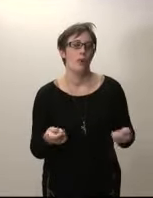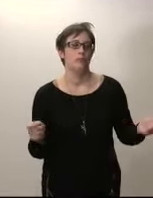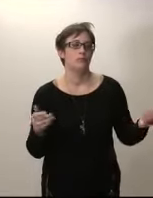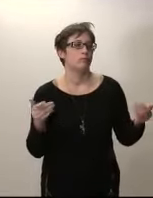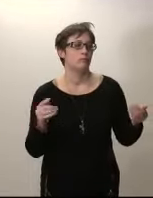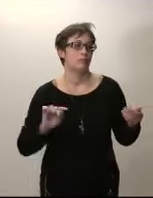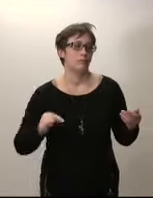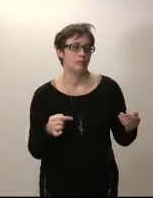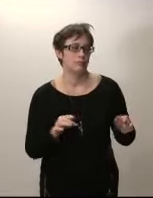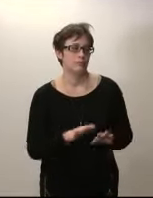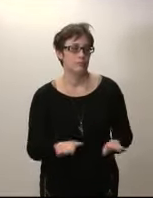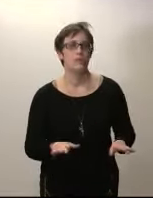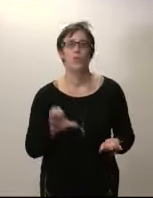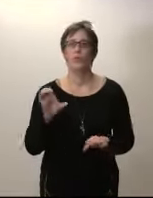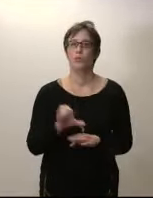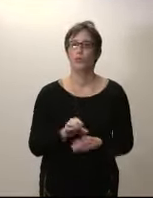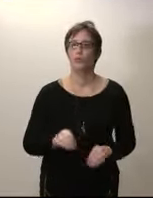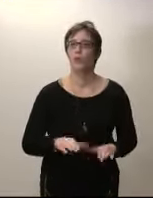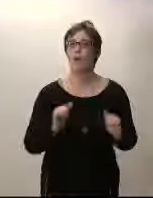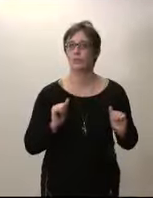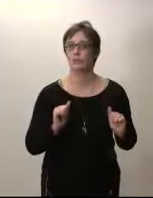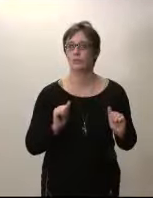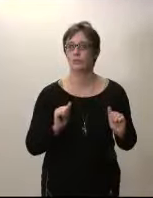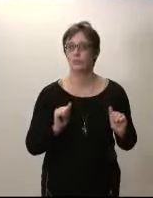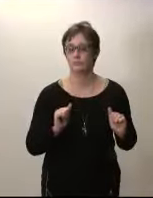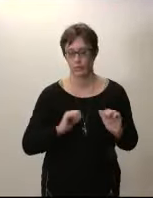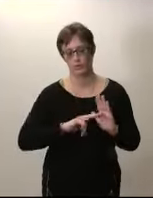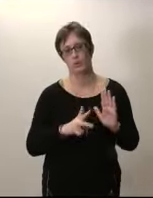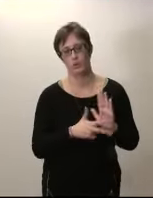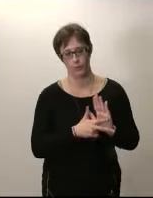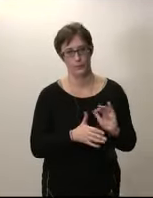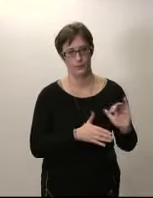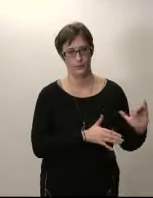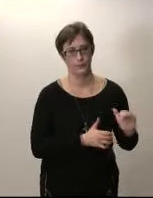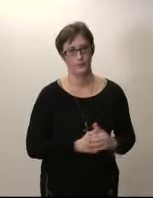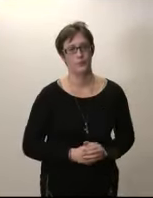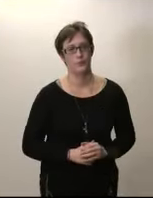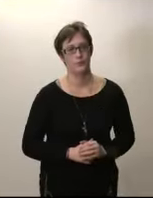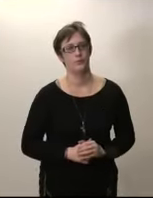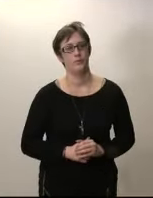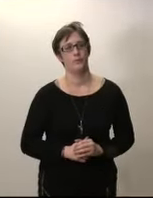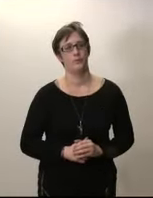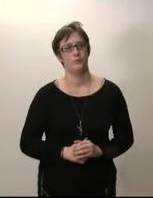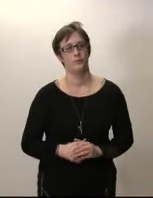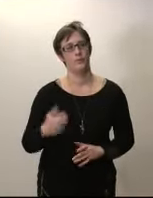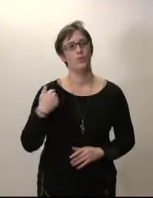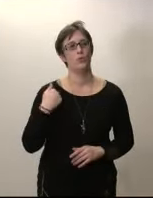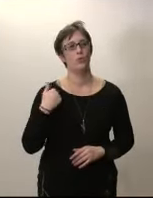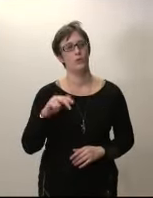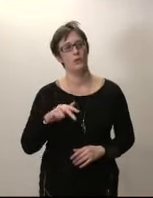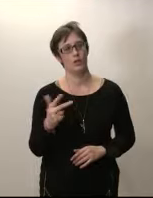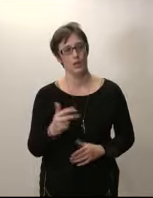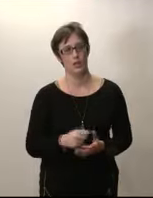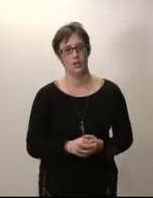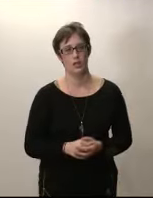oppositions, des abstentions? Ce point est adopté. Point numéro 13. Examen des